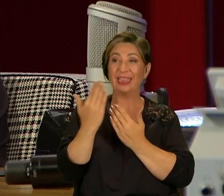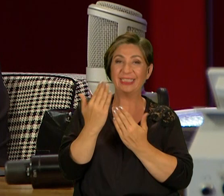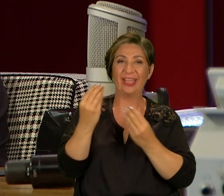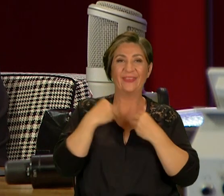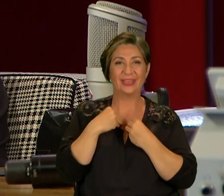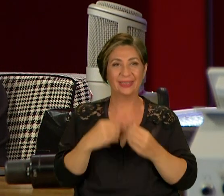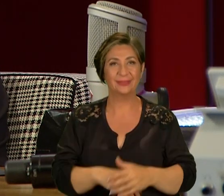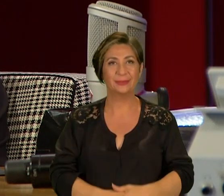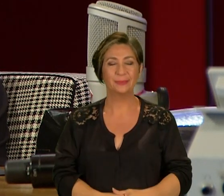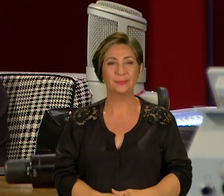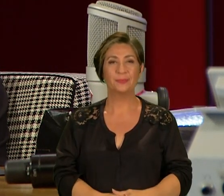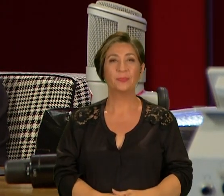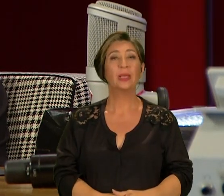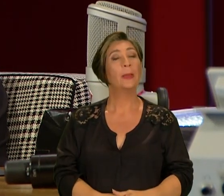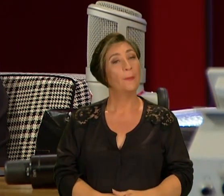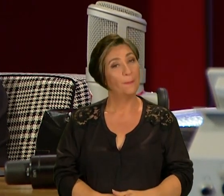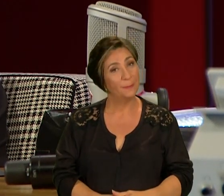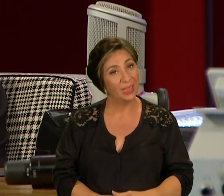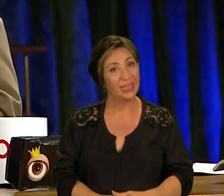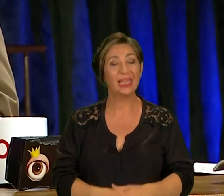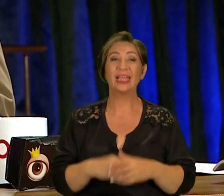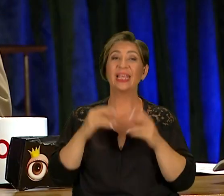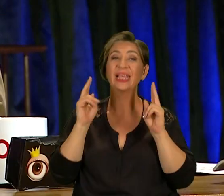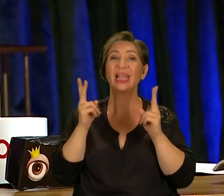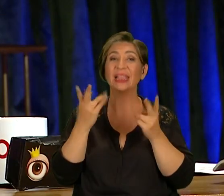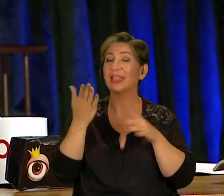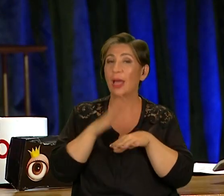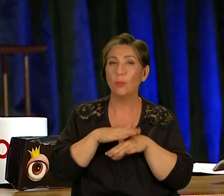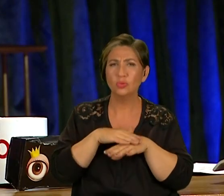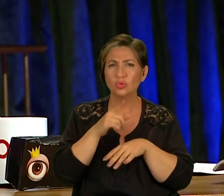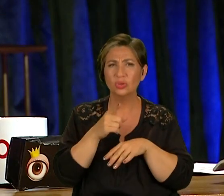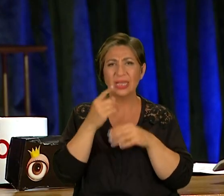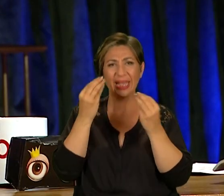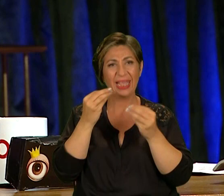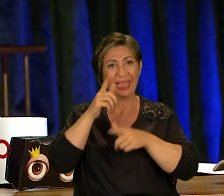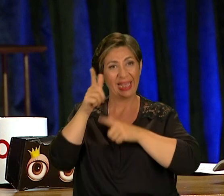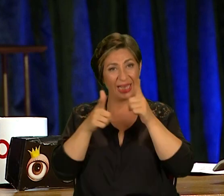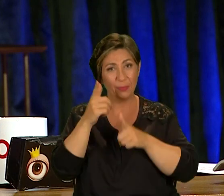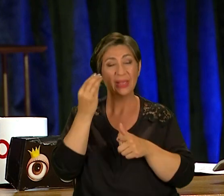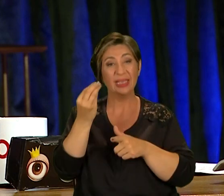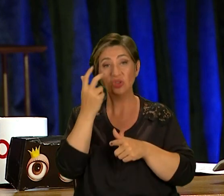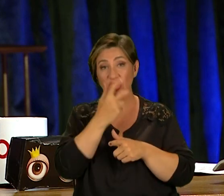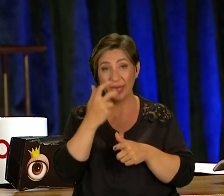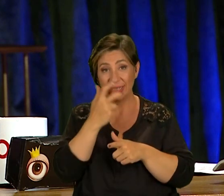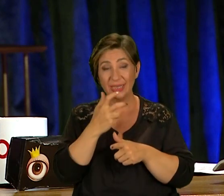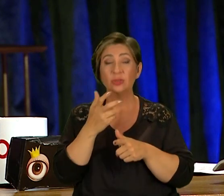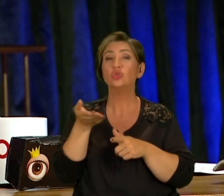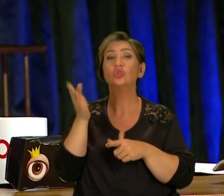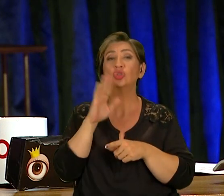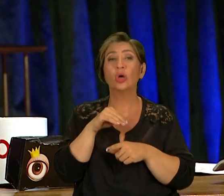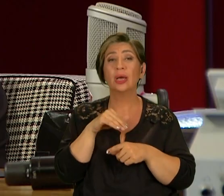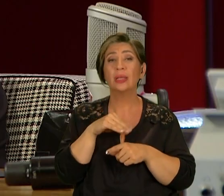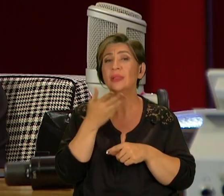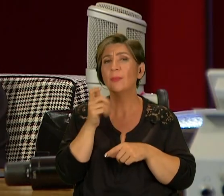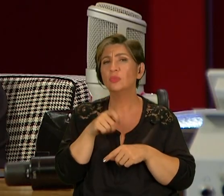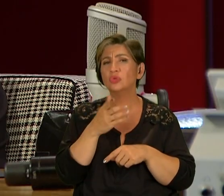güç kattı yani. Peki genelde ne yapıyorsun? Yani böyle iyi klip, iyi şarkılar, sonra